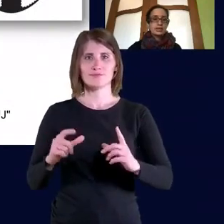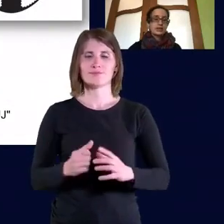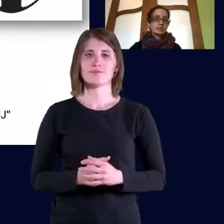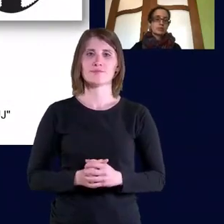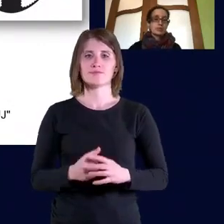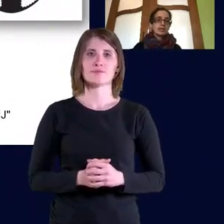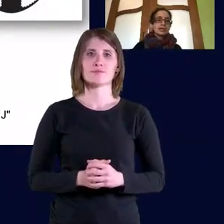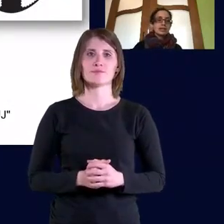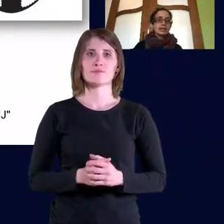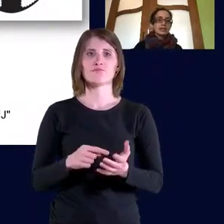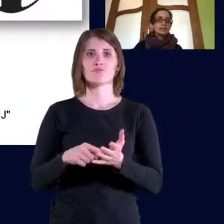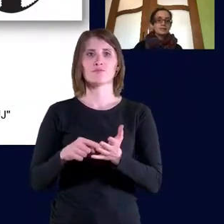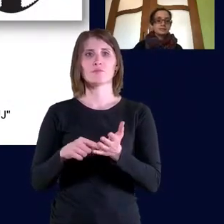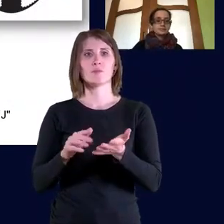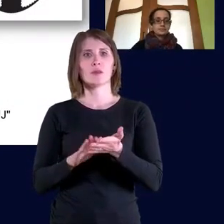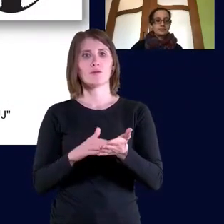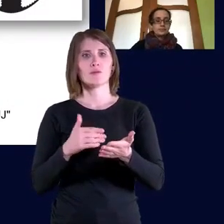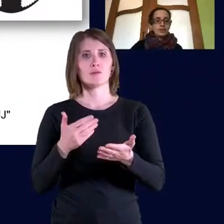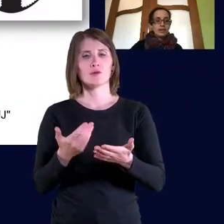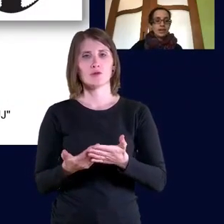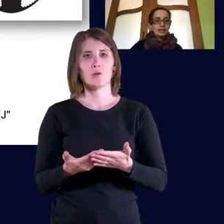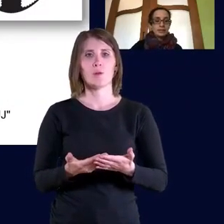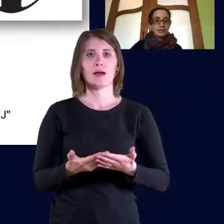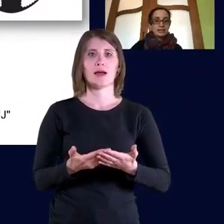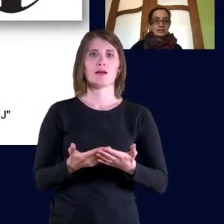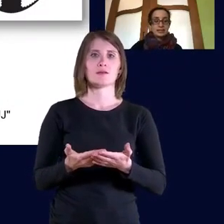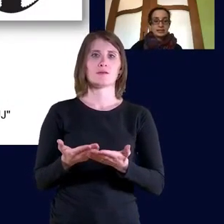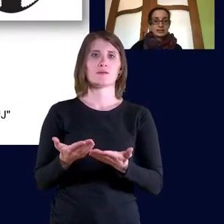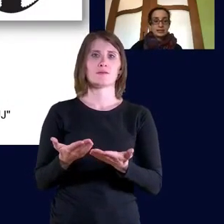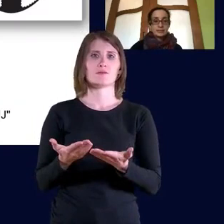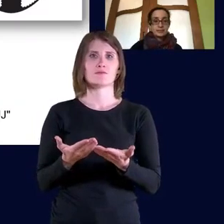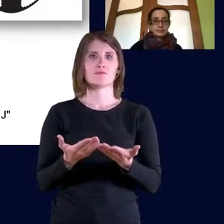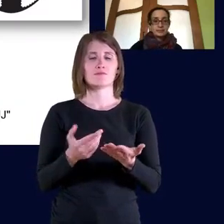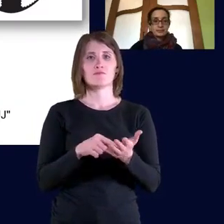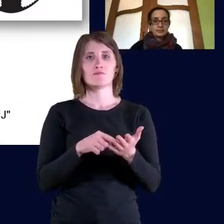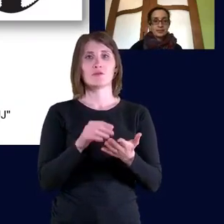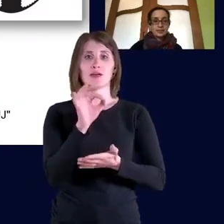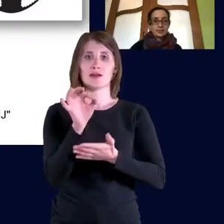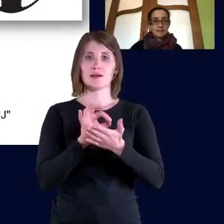tutaj jest przykład r adaptacji